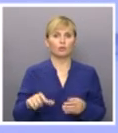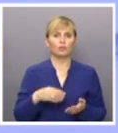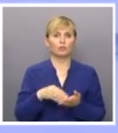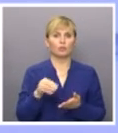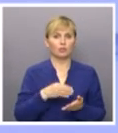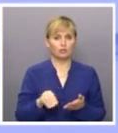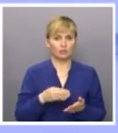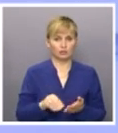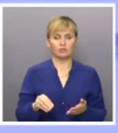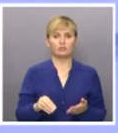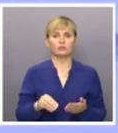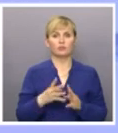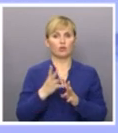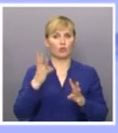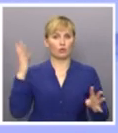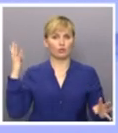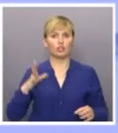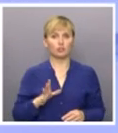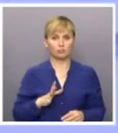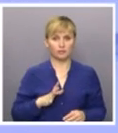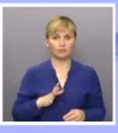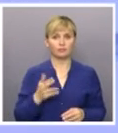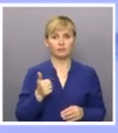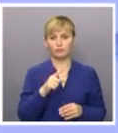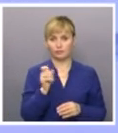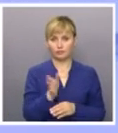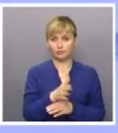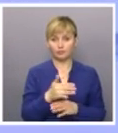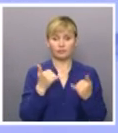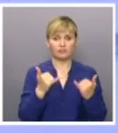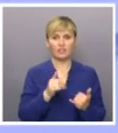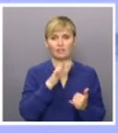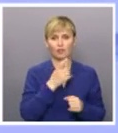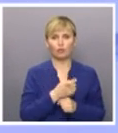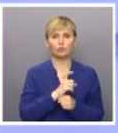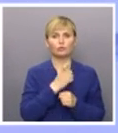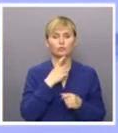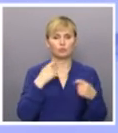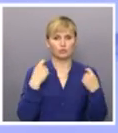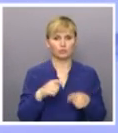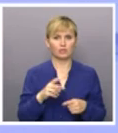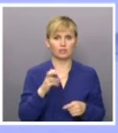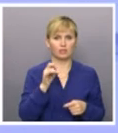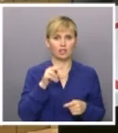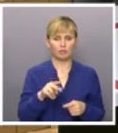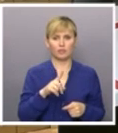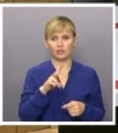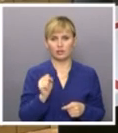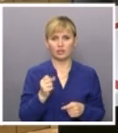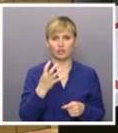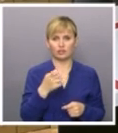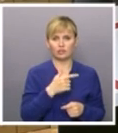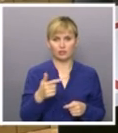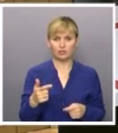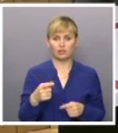еще сами помним эти очереди, значит, к живорыбкам. Вот. В настоящее время очень трудно продать карпа массой 400 грамм. То есть меньше